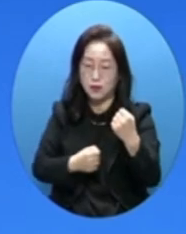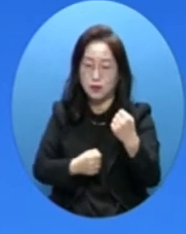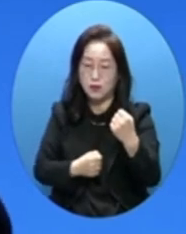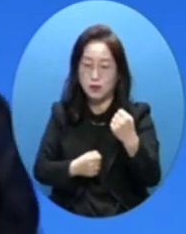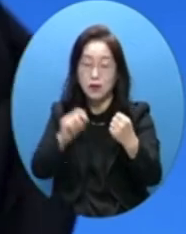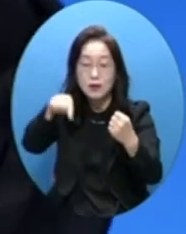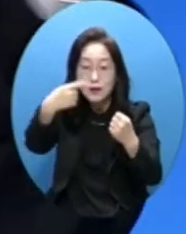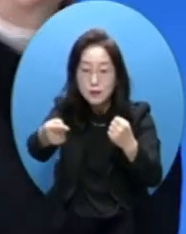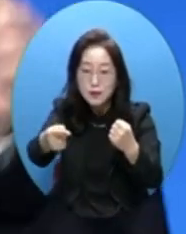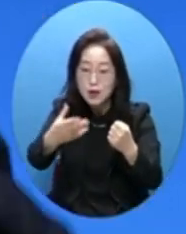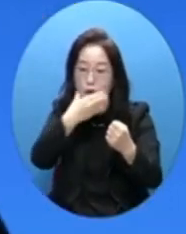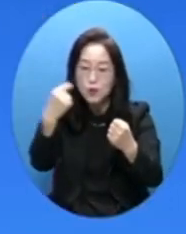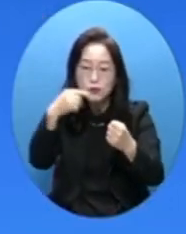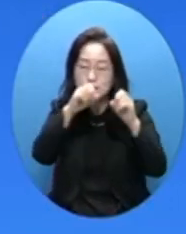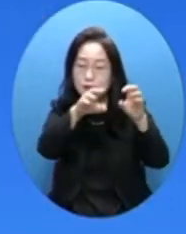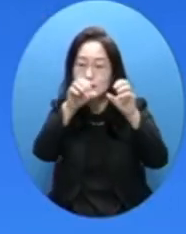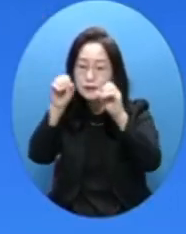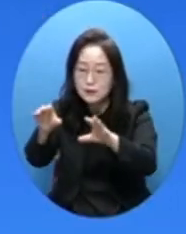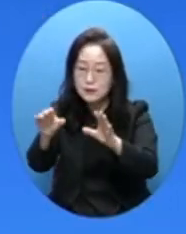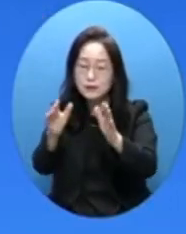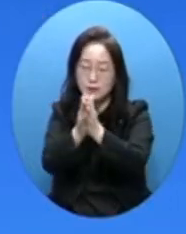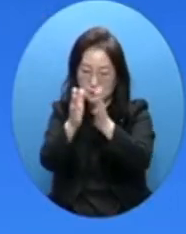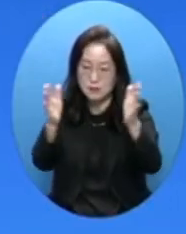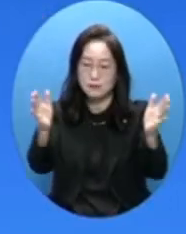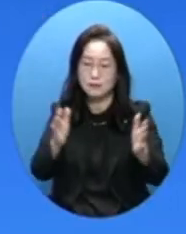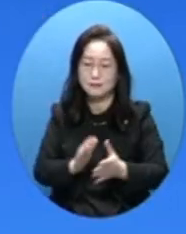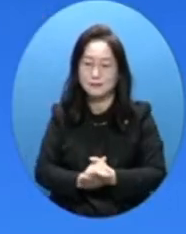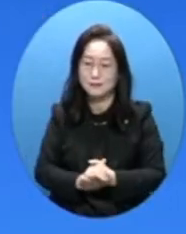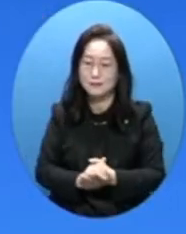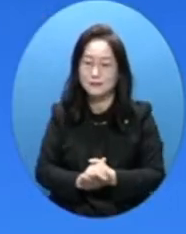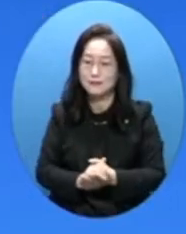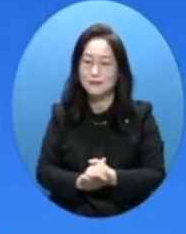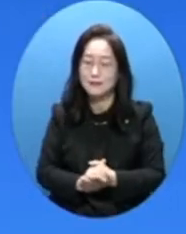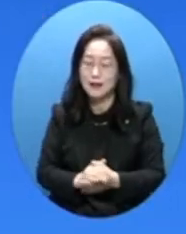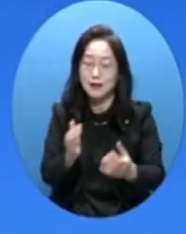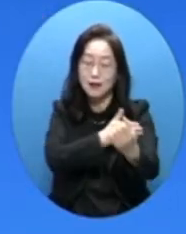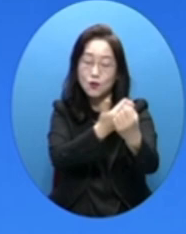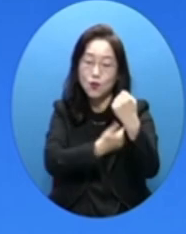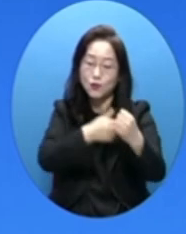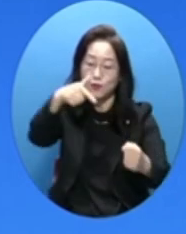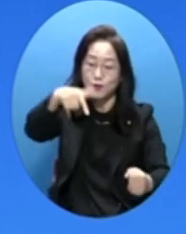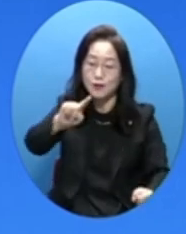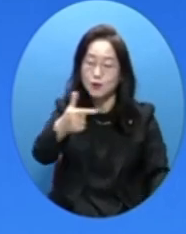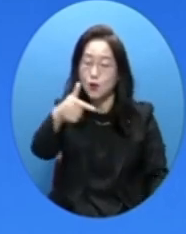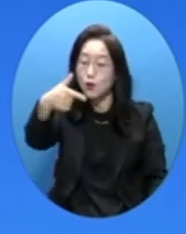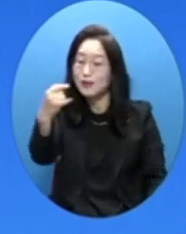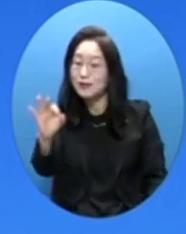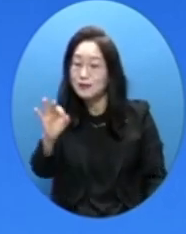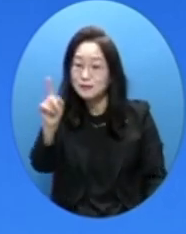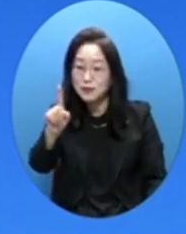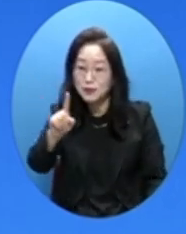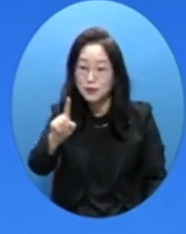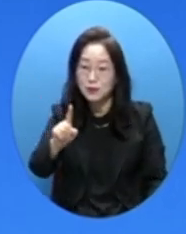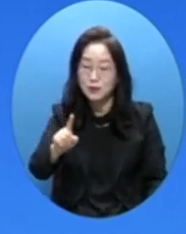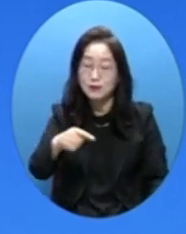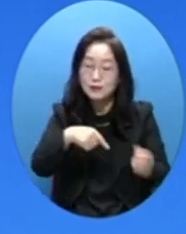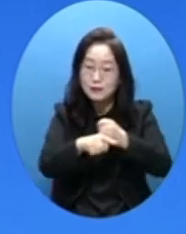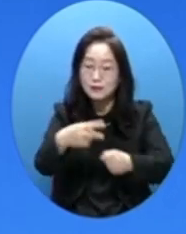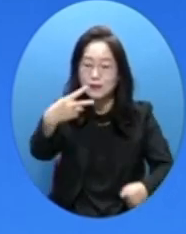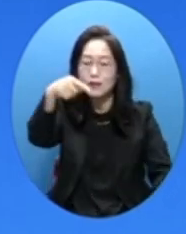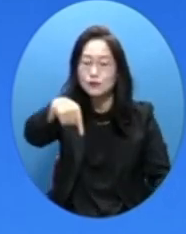받으면 복음의 증인으로 쓰임을 받게 되는 것입니다. 권능이라는 말은 두나미스라고 해서 이